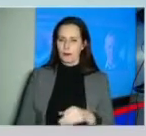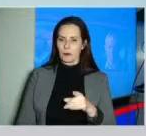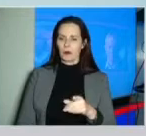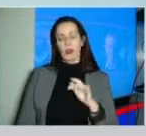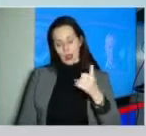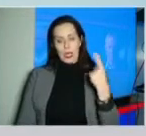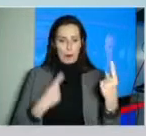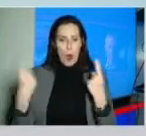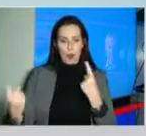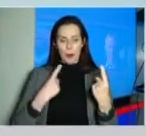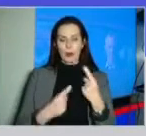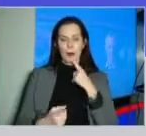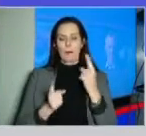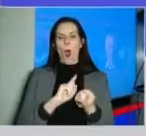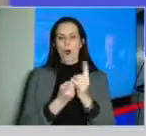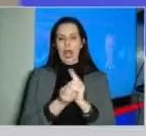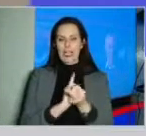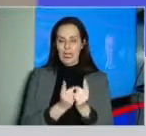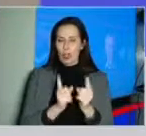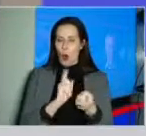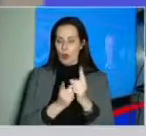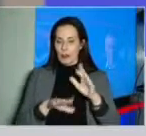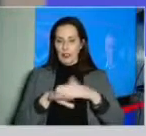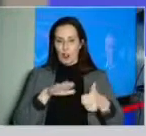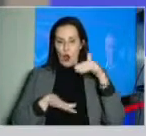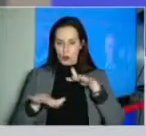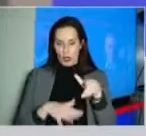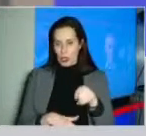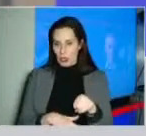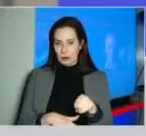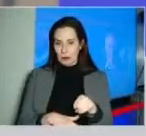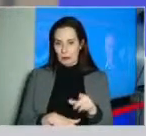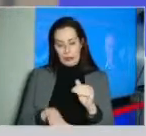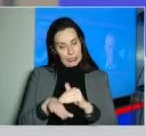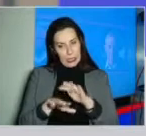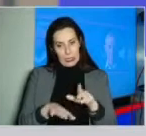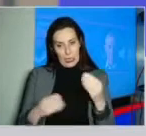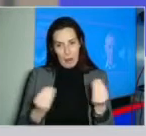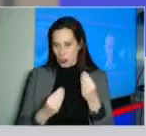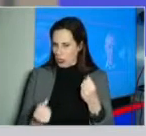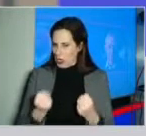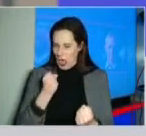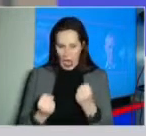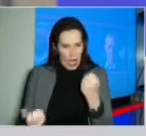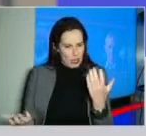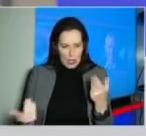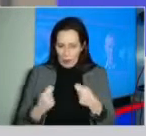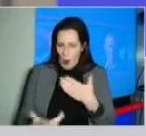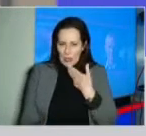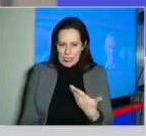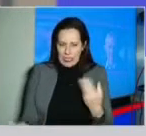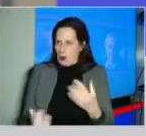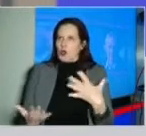שיטת הריצ'ראץ' אנחנו מדברים על הרוטציה רוטציה בראשות הממשלה שדרך אגב הערת אגב זה משהו שקשה מאוד לשווק לישראלים